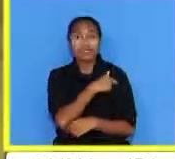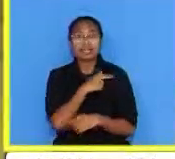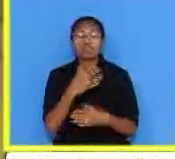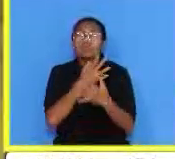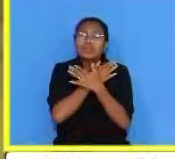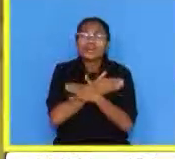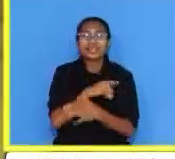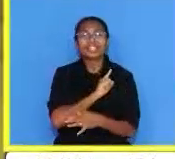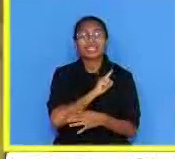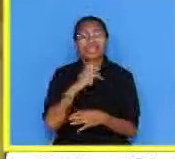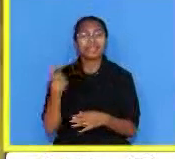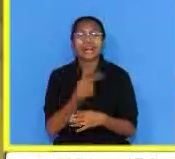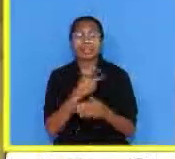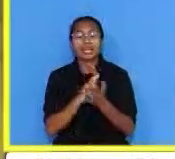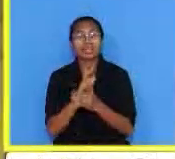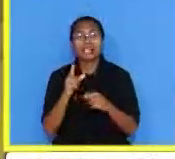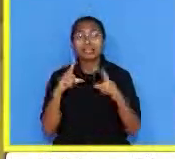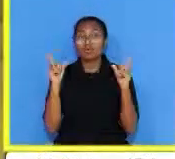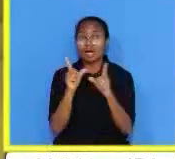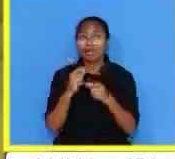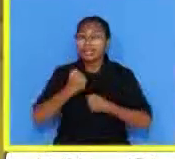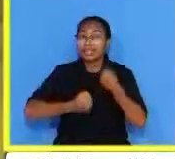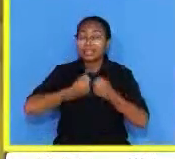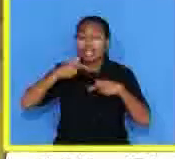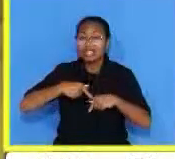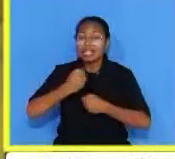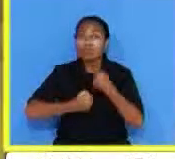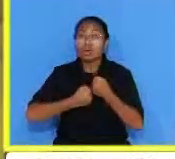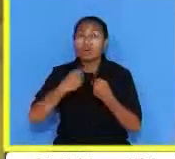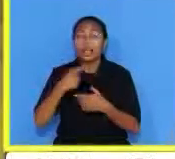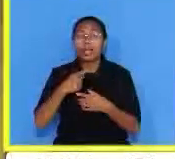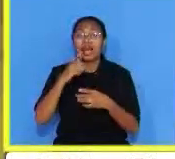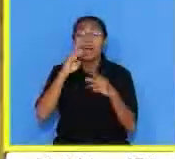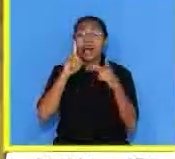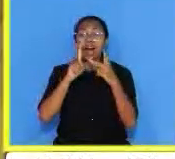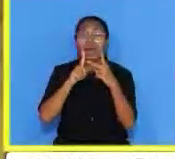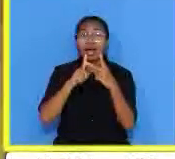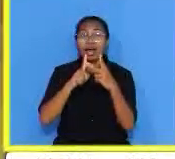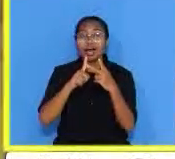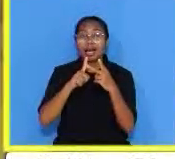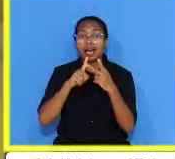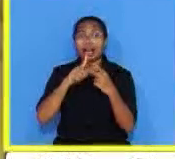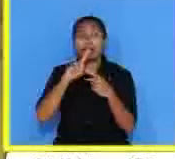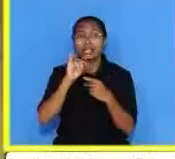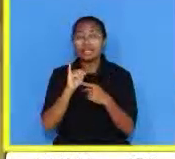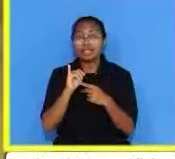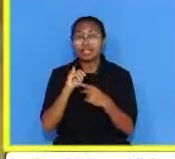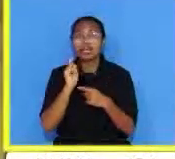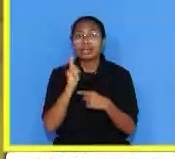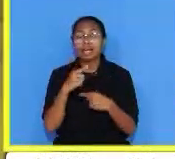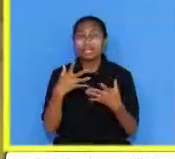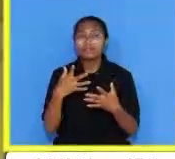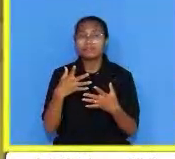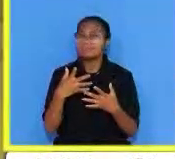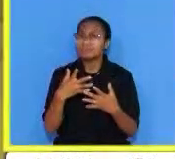juga lingkungan ya. Kegiatan ini diselenggarakan oleh Proyek Inclusive Access Multisectoral Services and Assistance for